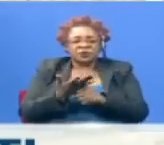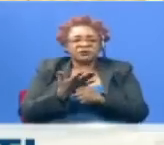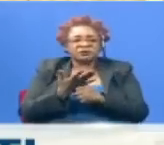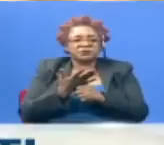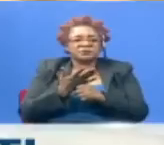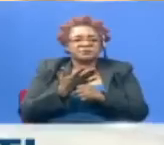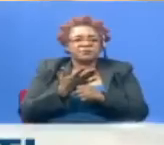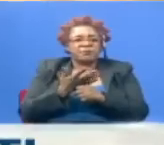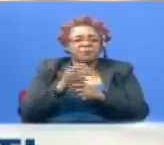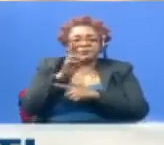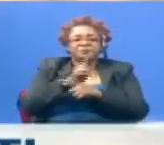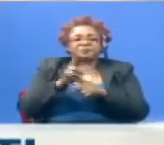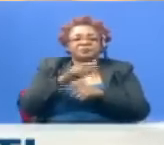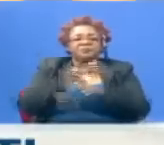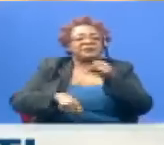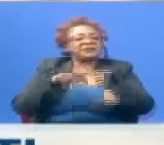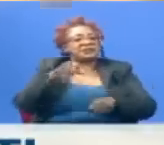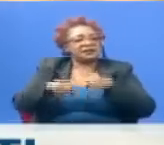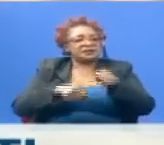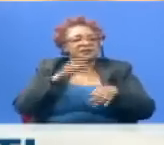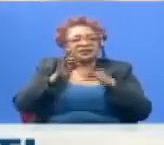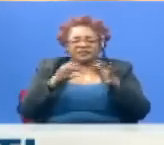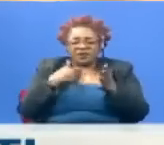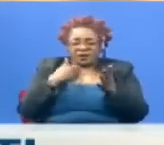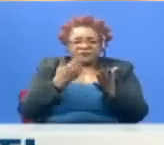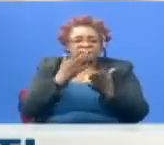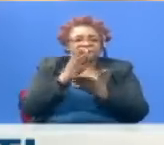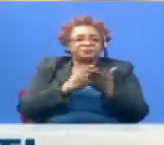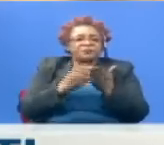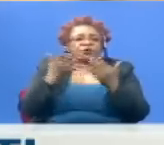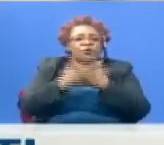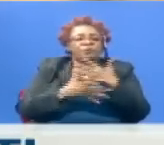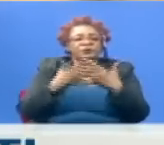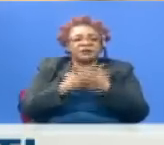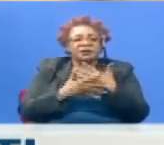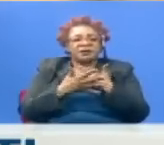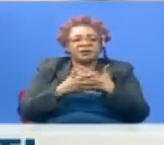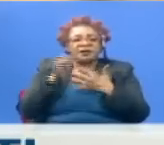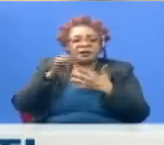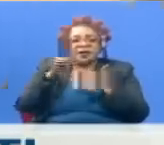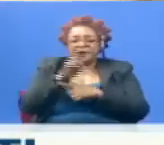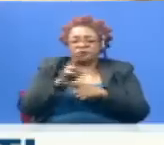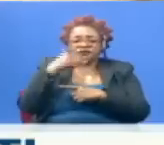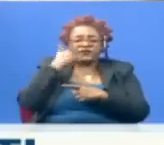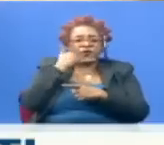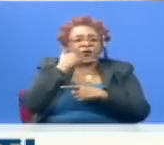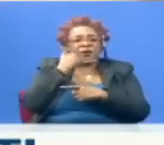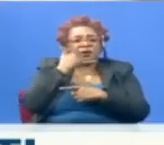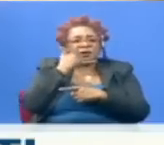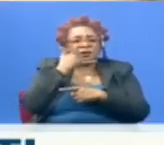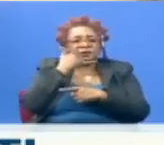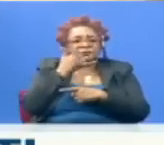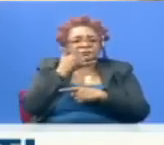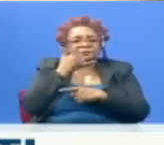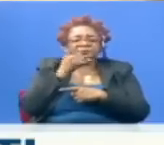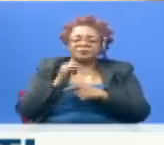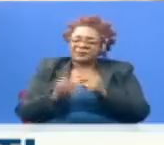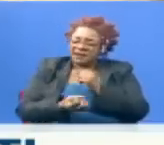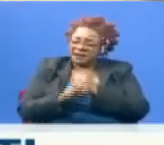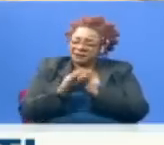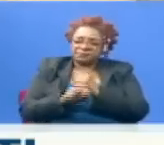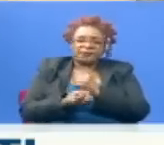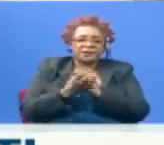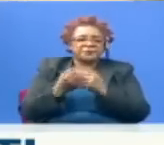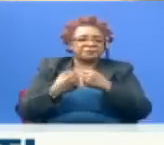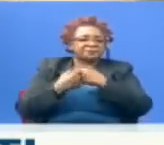baiskeli. Kama niko na challenge ya kupata certain computers, so naweza tumia hata hii simu kadogo. David anaeleza kuwa